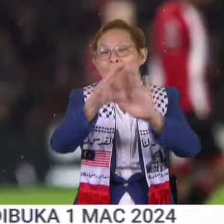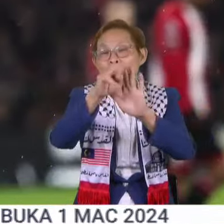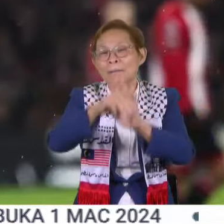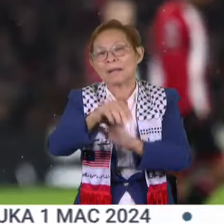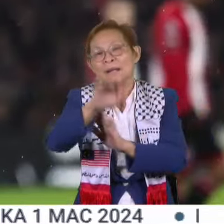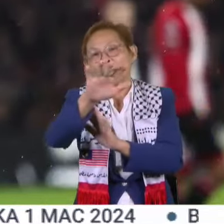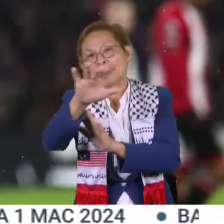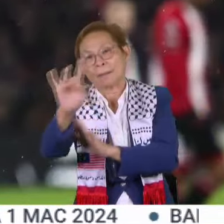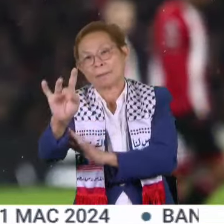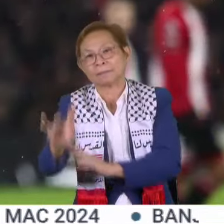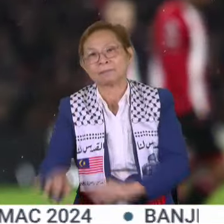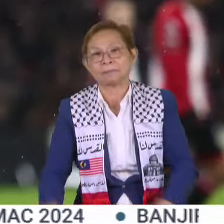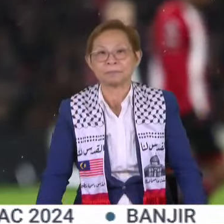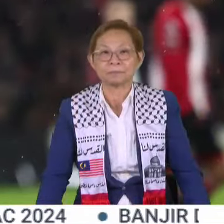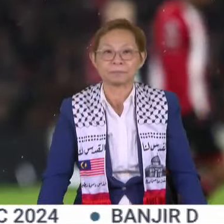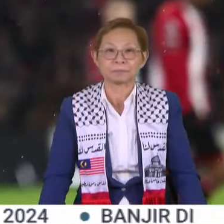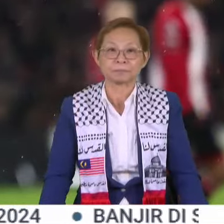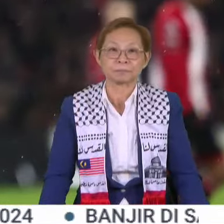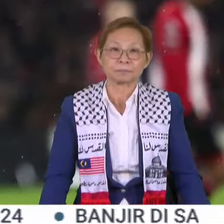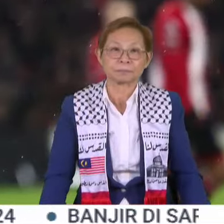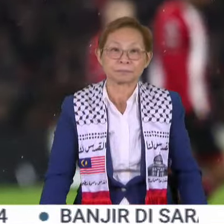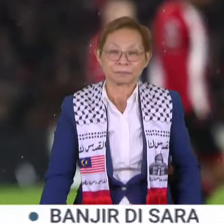minit ke-58.